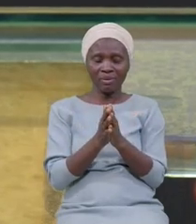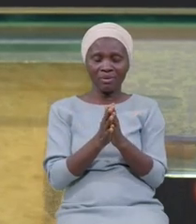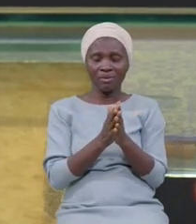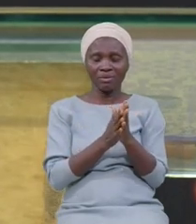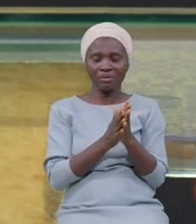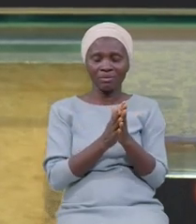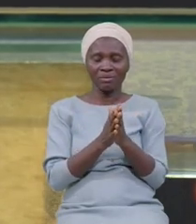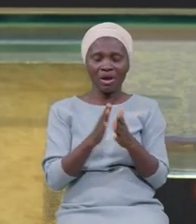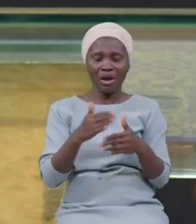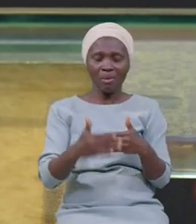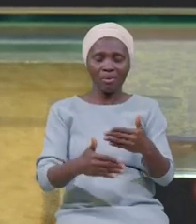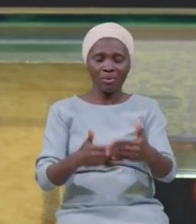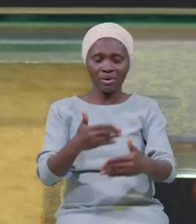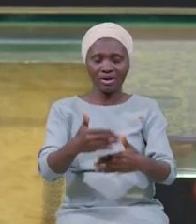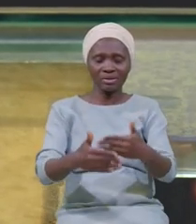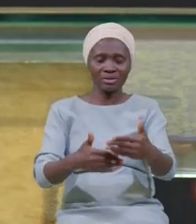le progrès